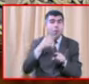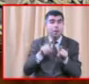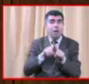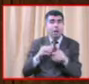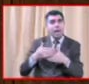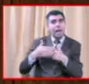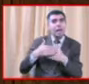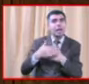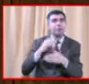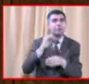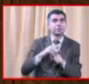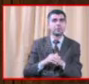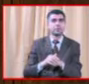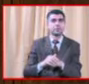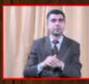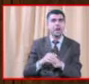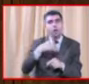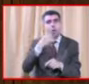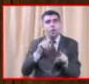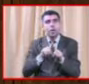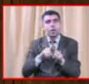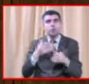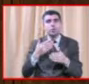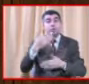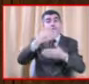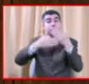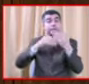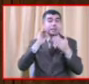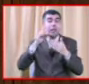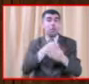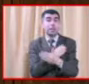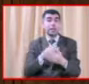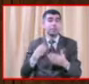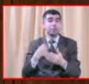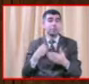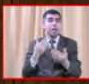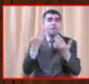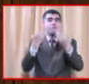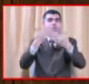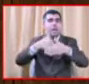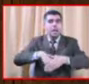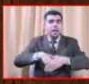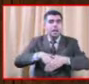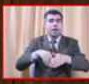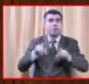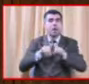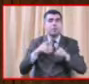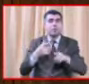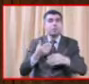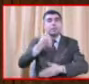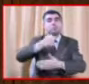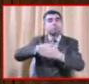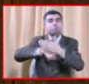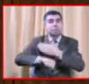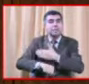الولادة، هو فيه المداومه يا للاسف فيما يخص يعني المولدات فقط والممرضات، لان توفر